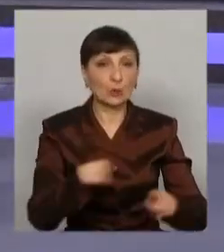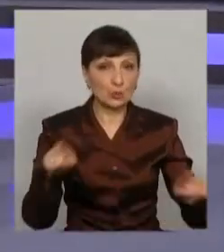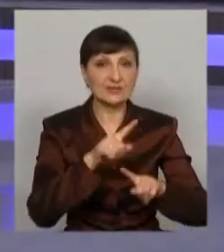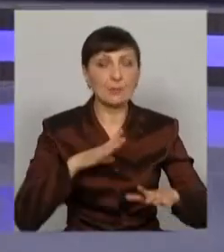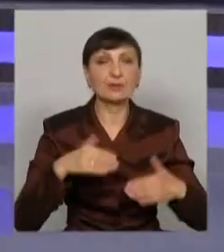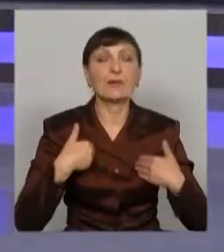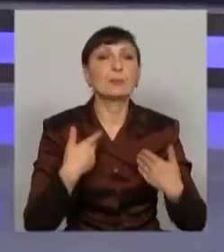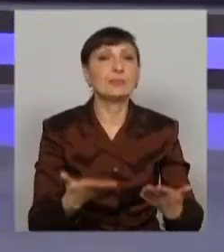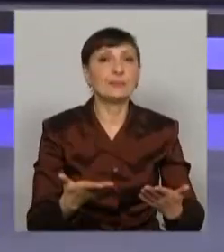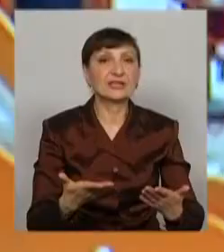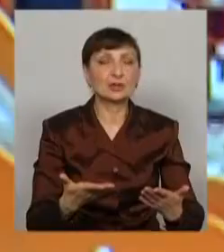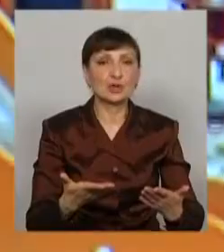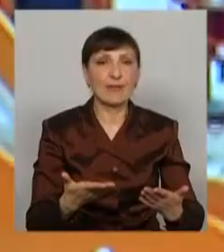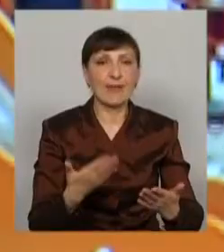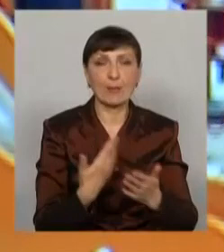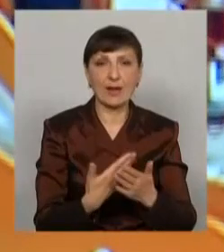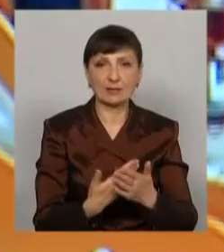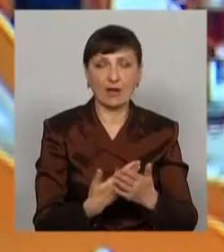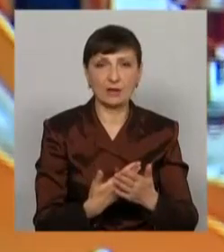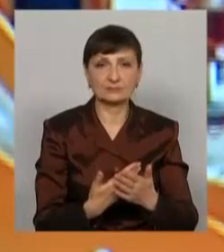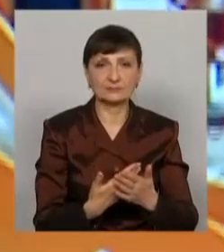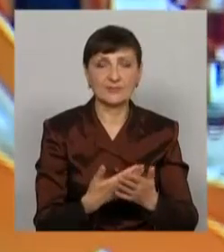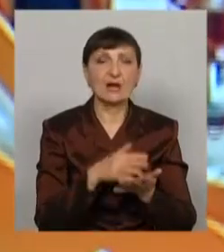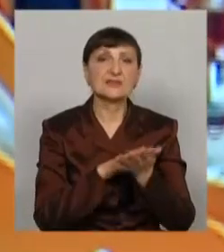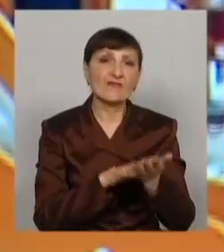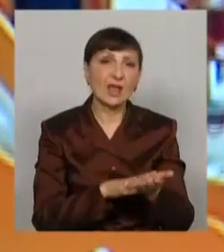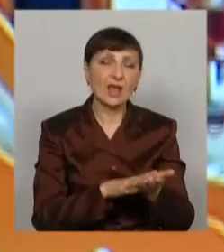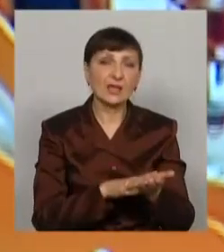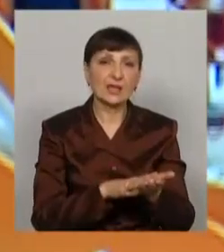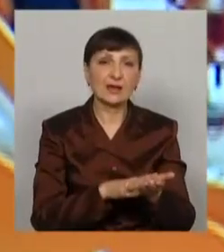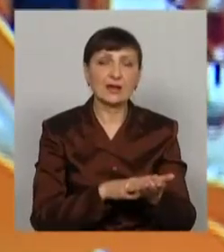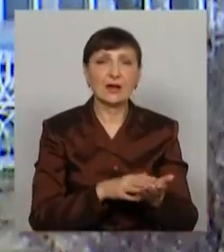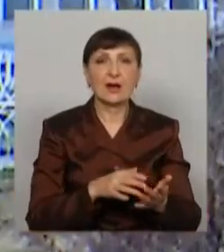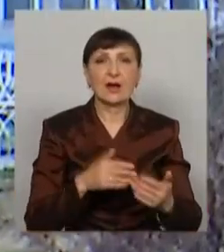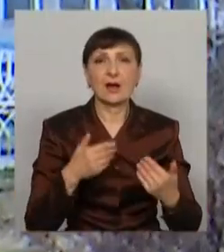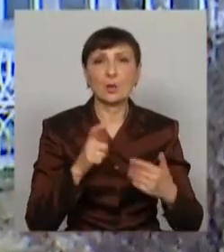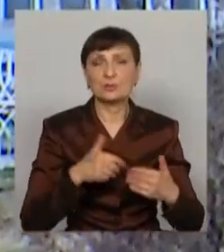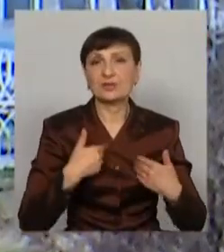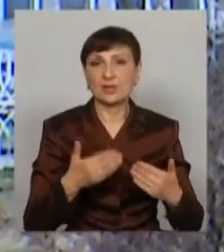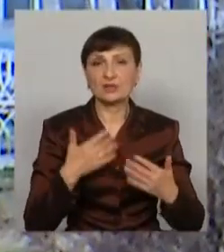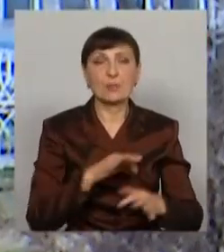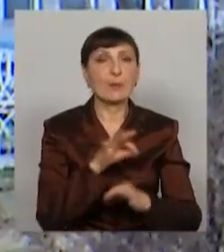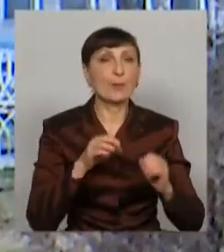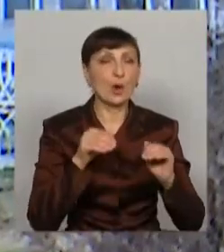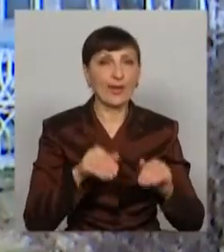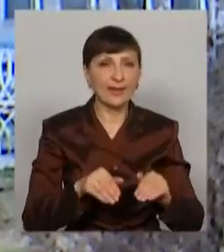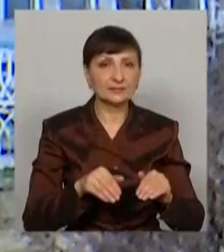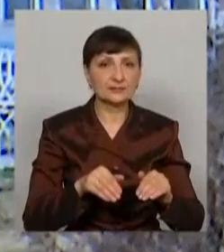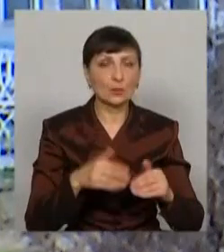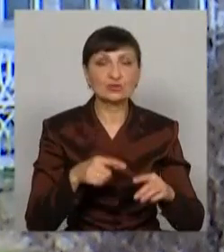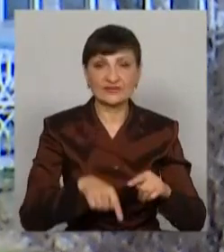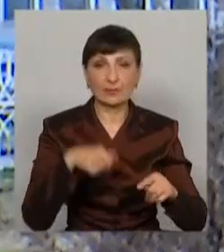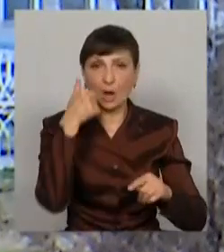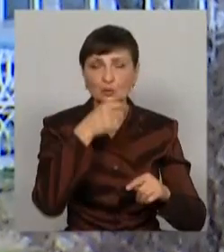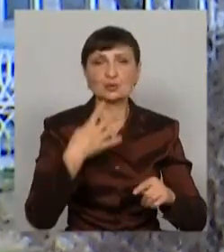поступило ряд заявлений касательно бюджет участия. Мы запроектировали в текущем